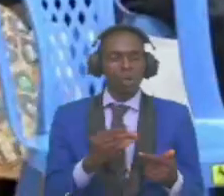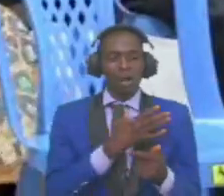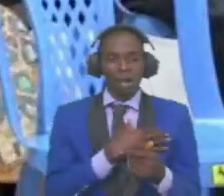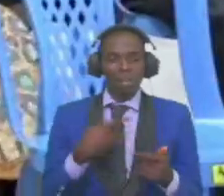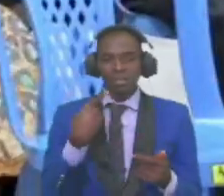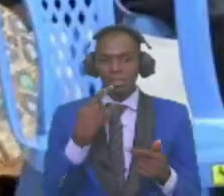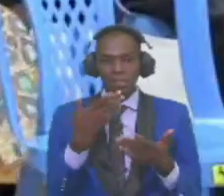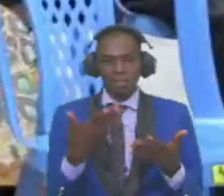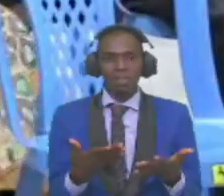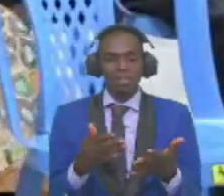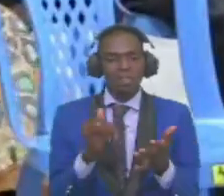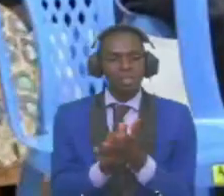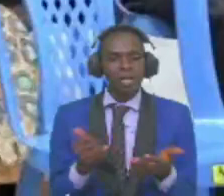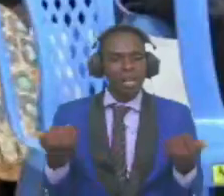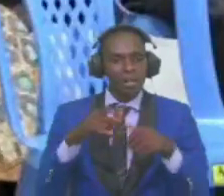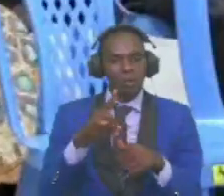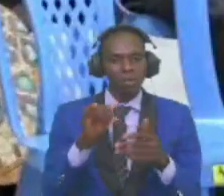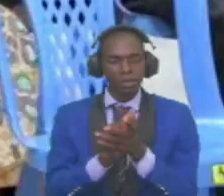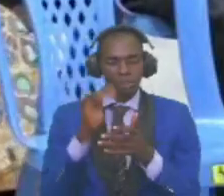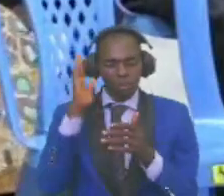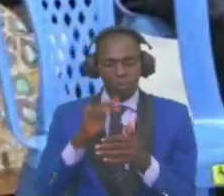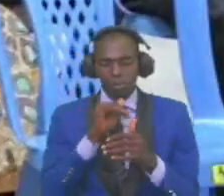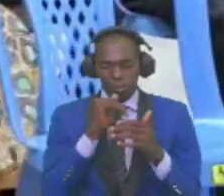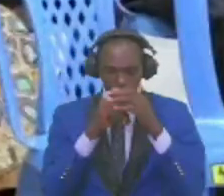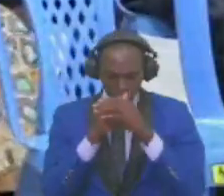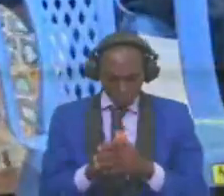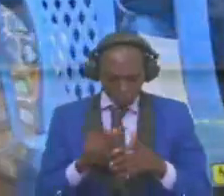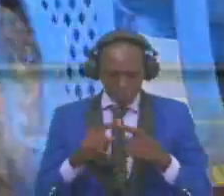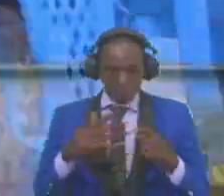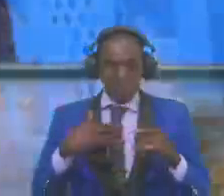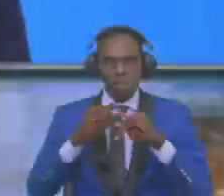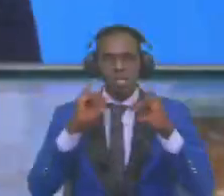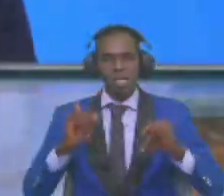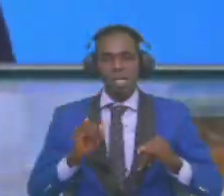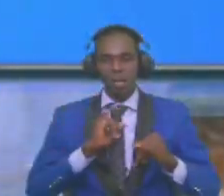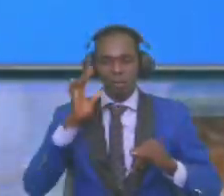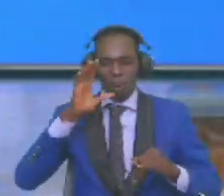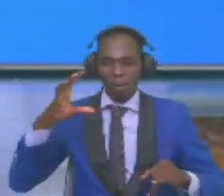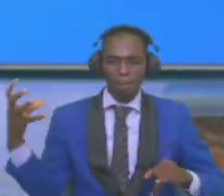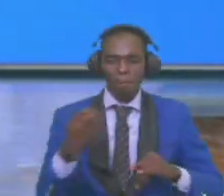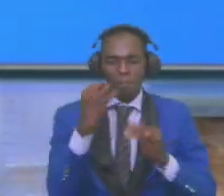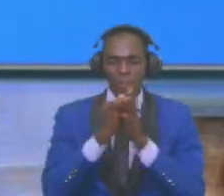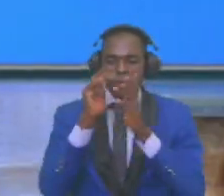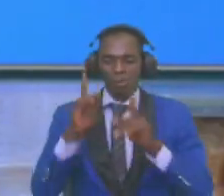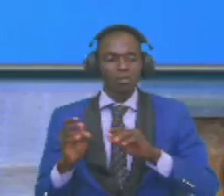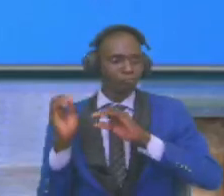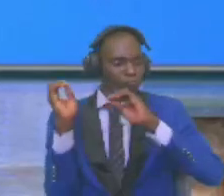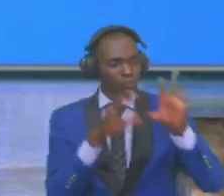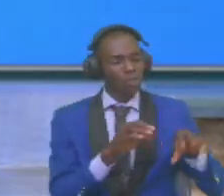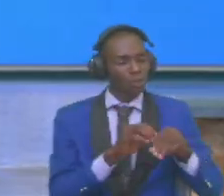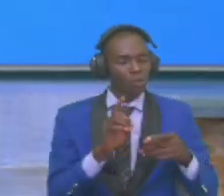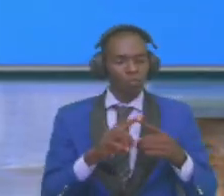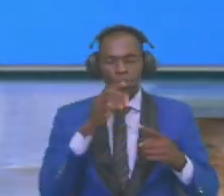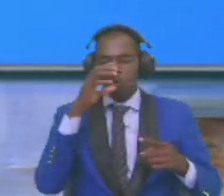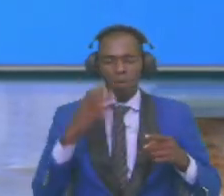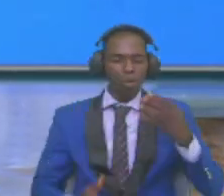ne suppose tête à mon idole je le prendrais je ne jetterai dans la fournaise ardente